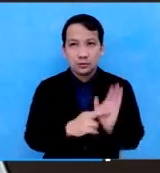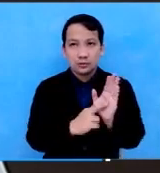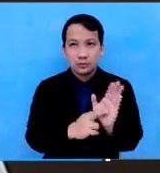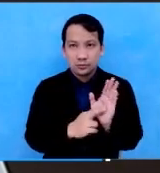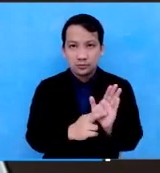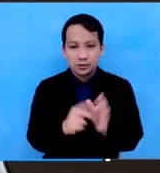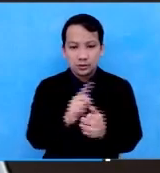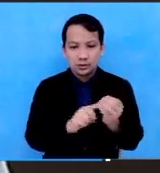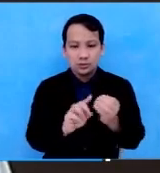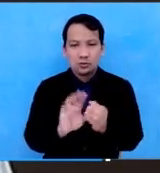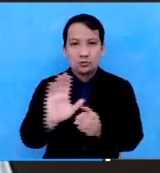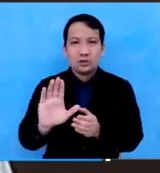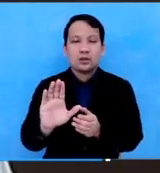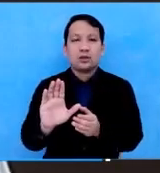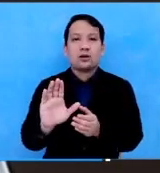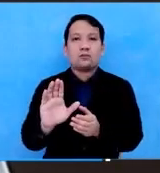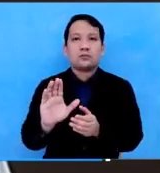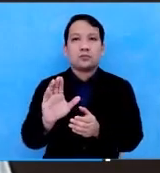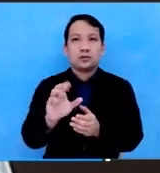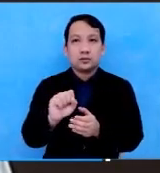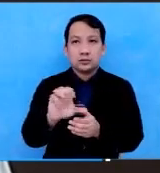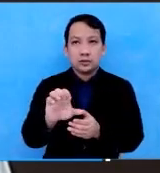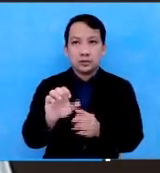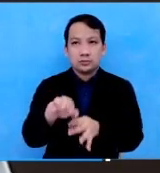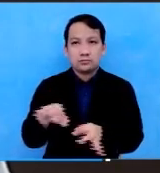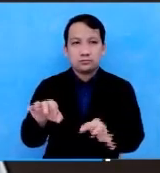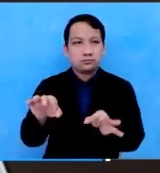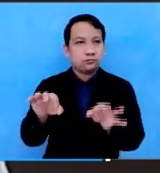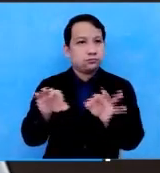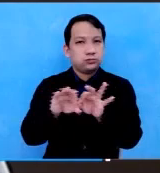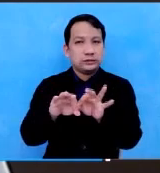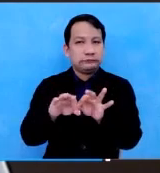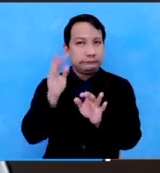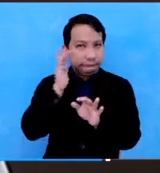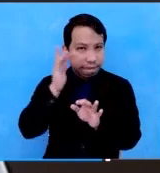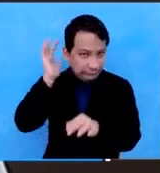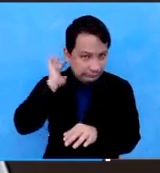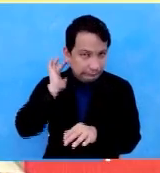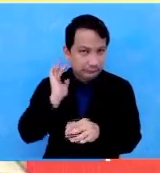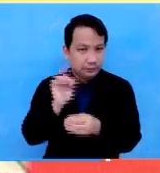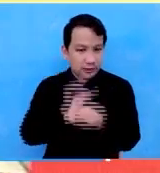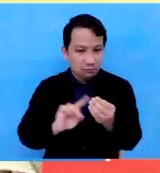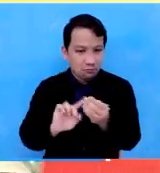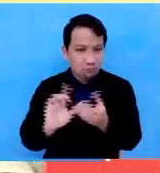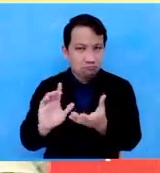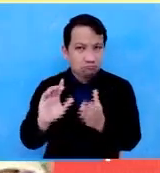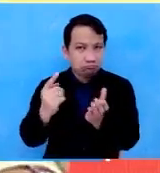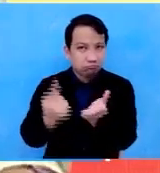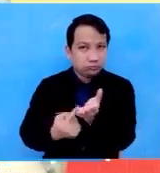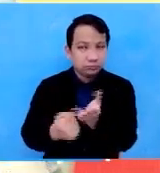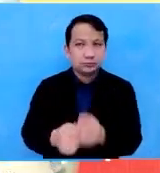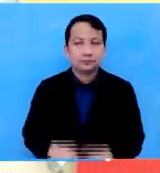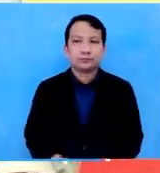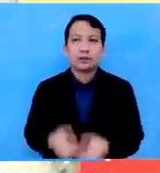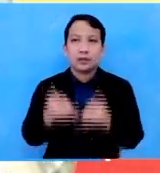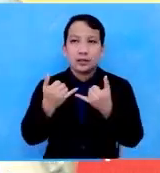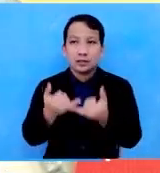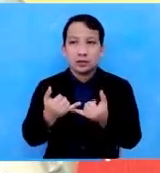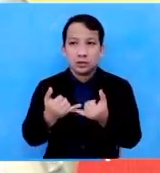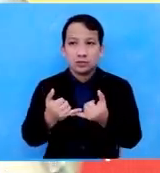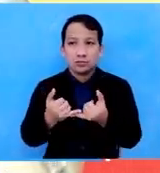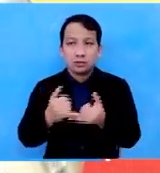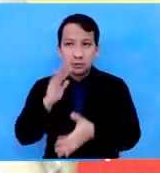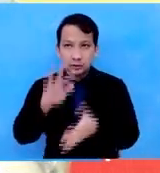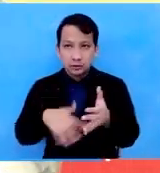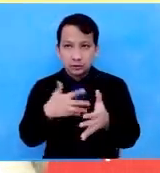has such very sensitive dimensions. Ngayong araw naman, nakatakdang magharap